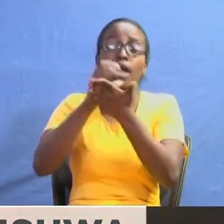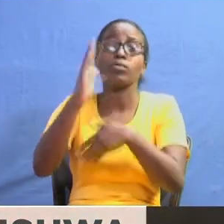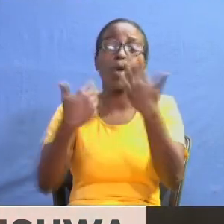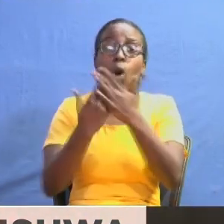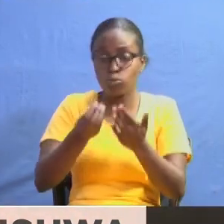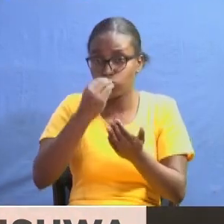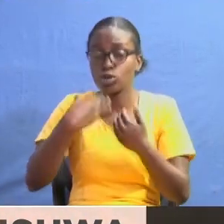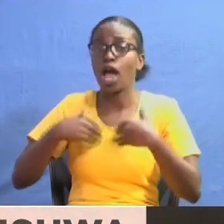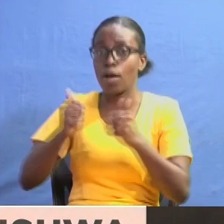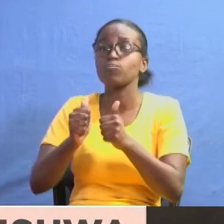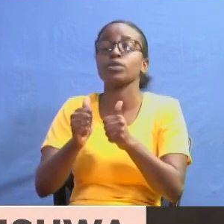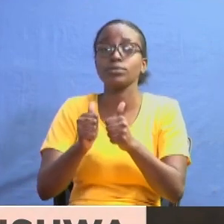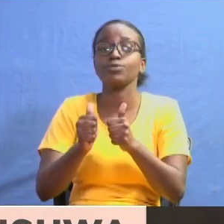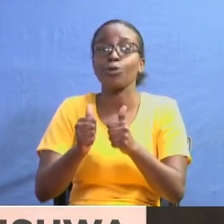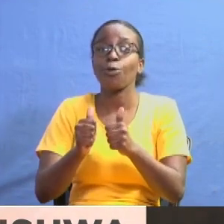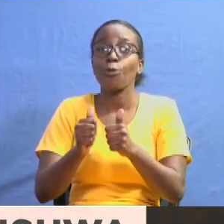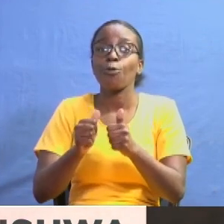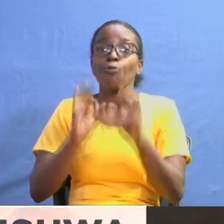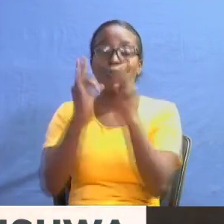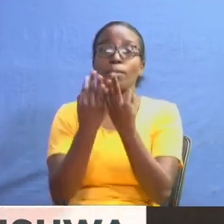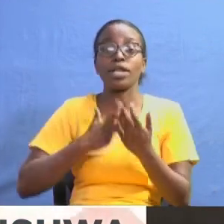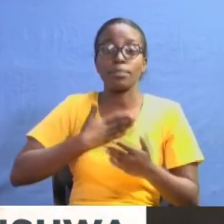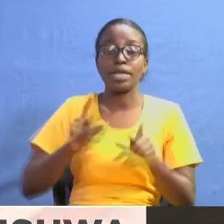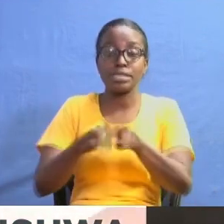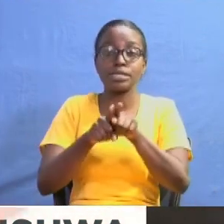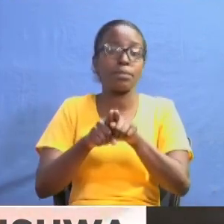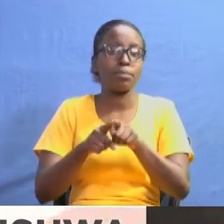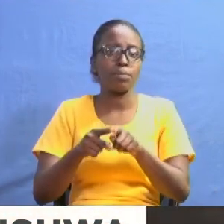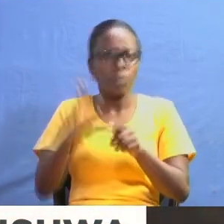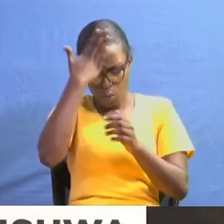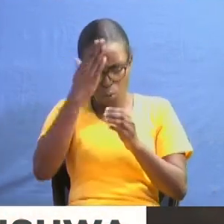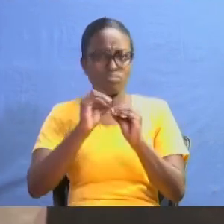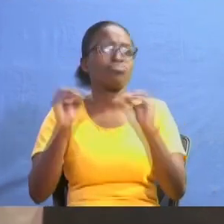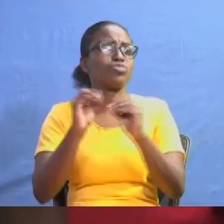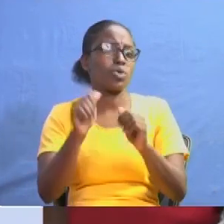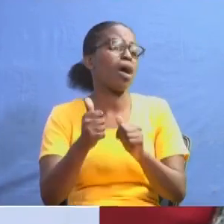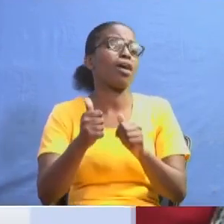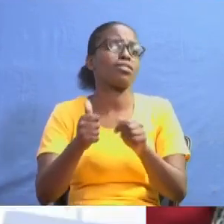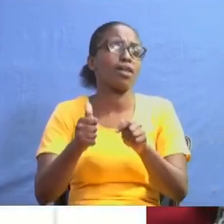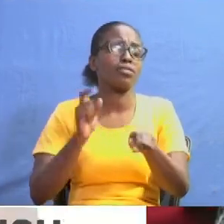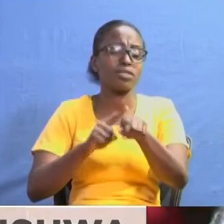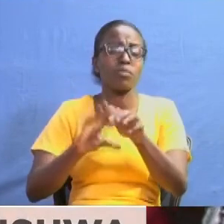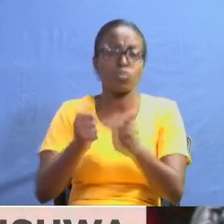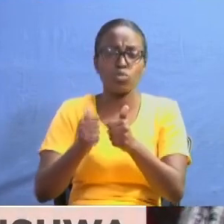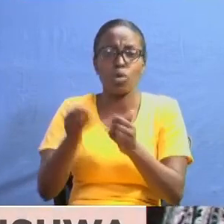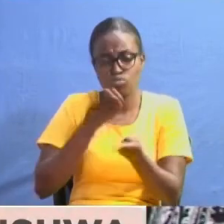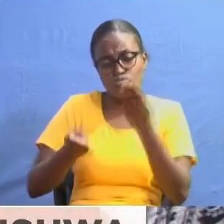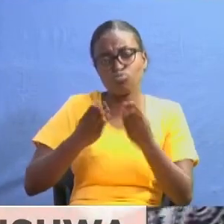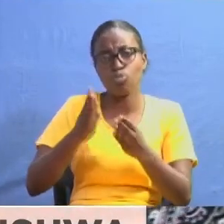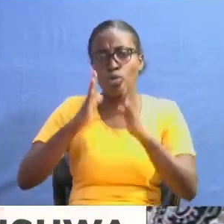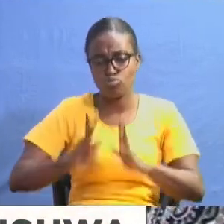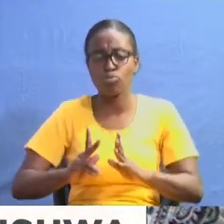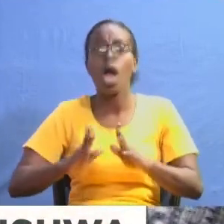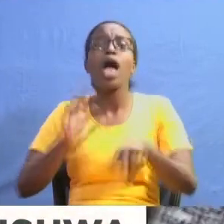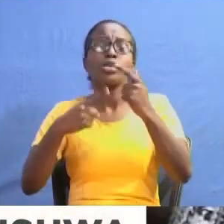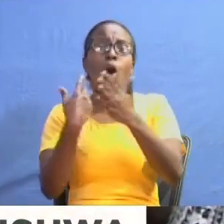kukula na familia yangu. Sasa mimi sijui mahali, sina kazi nyingine ya kufanya, hata sijui ni wapi. Wafanyabiashara hao wanasisitiza